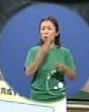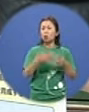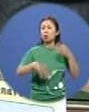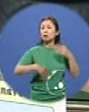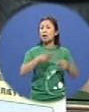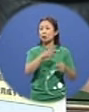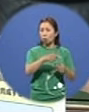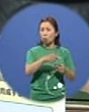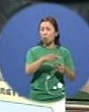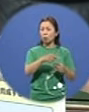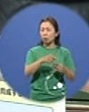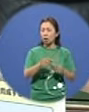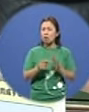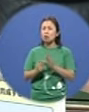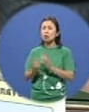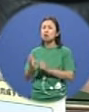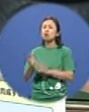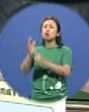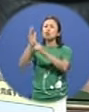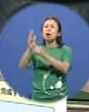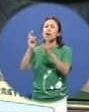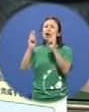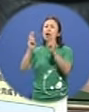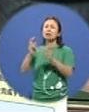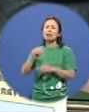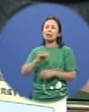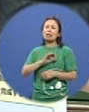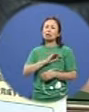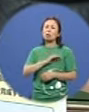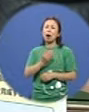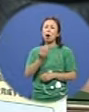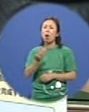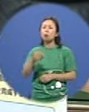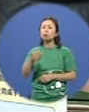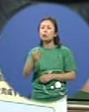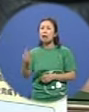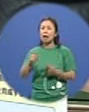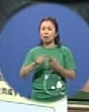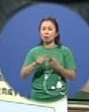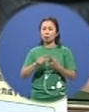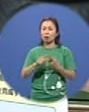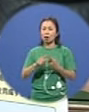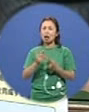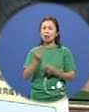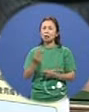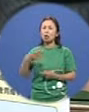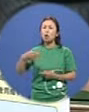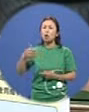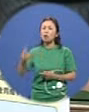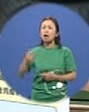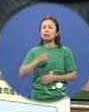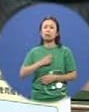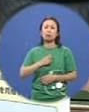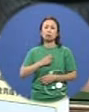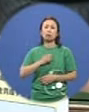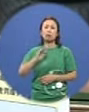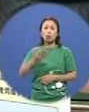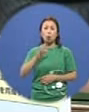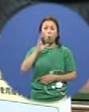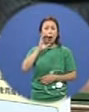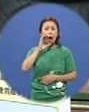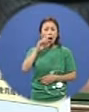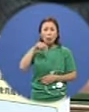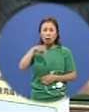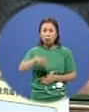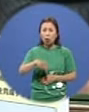トヨタは知ってるけれどもあのなんとかっていう和歌山の立派な中堅中小企業なん名前知らないはいあです